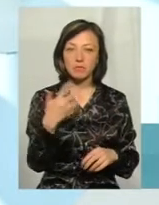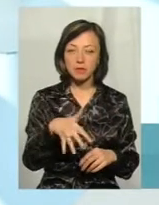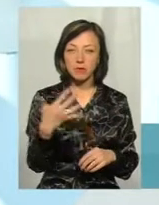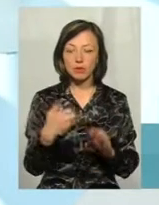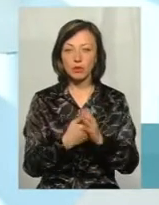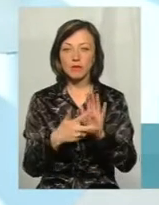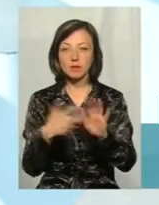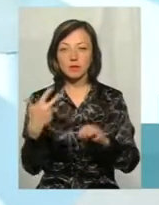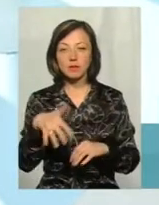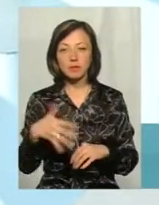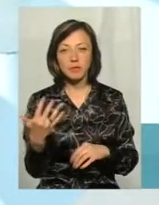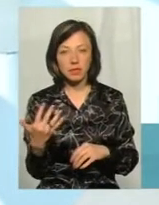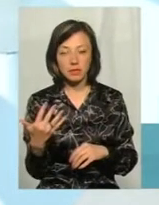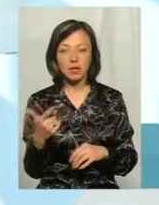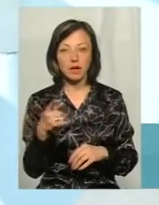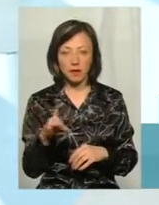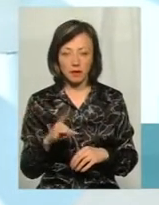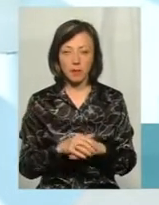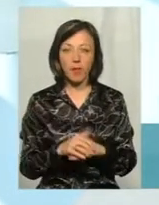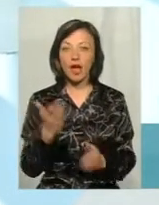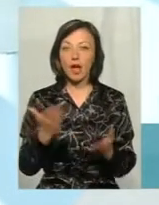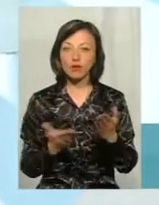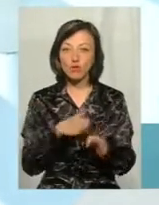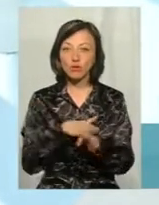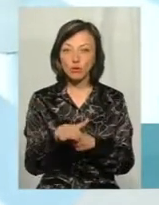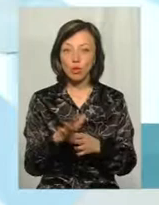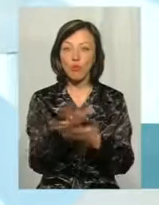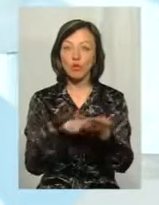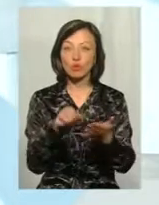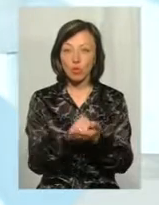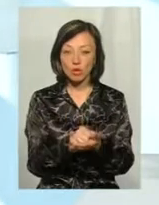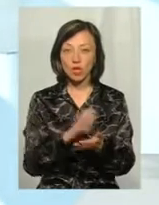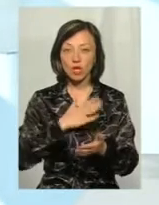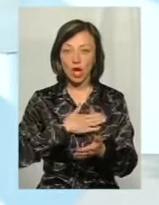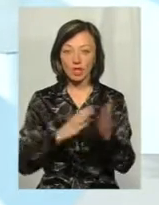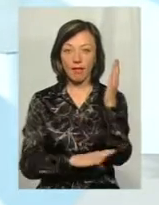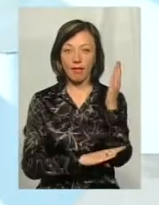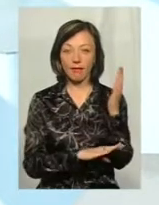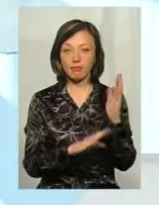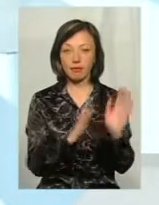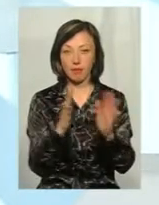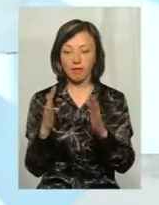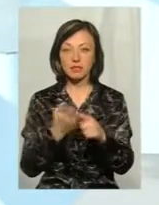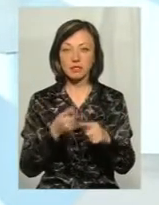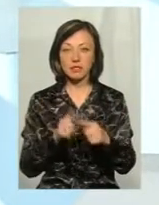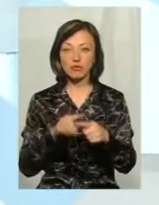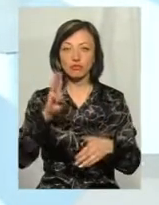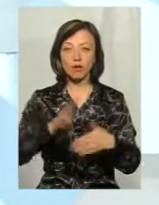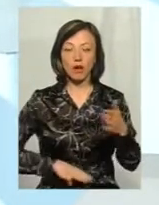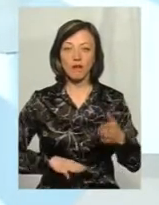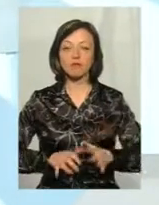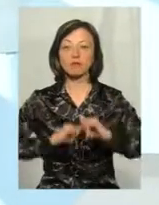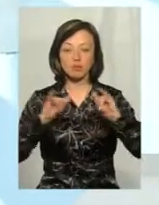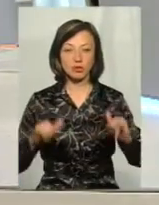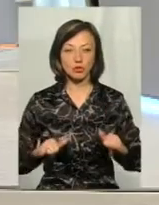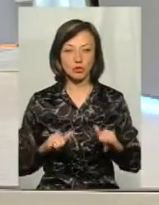255 до 850 гривень. А якщо вже відбулося якесь пошкодження наших насаджень, тоді, значить, ці штрафи, значить, значно